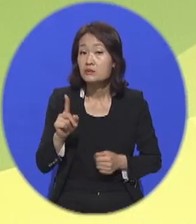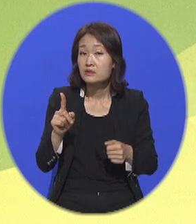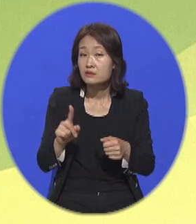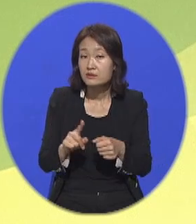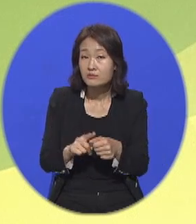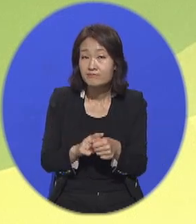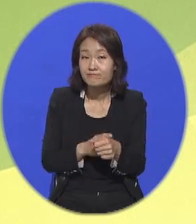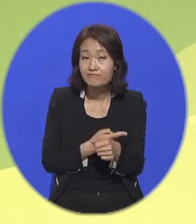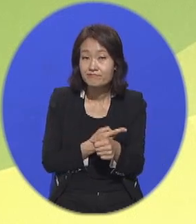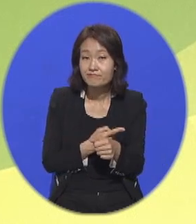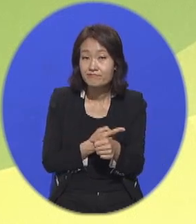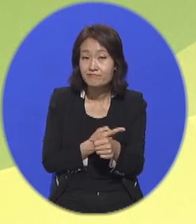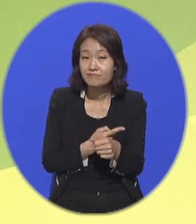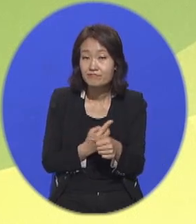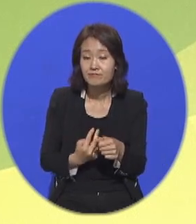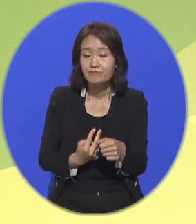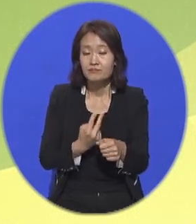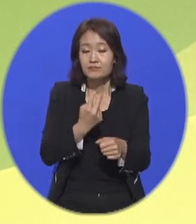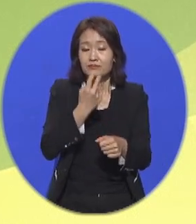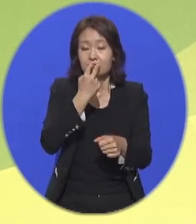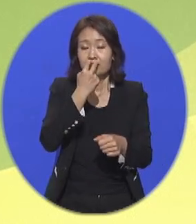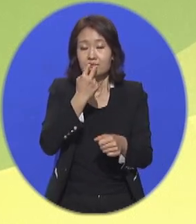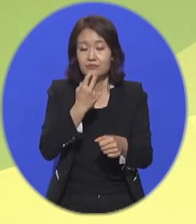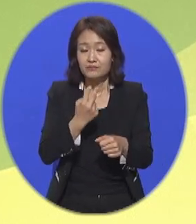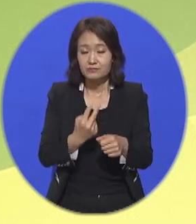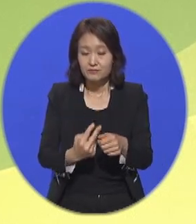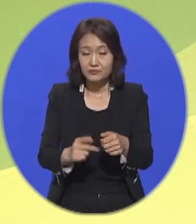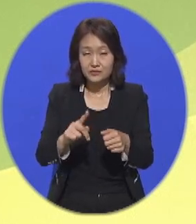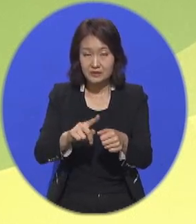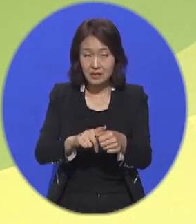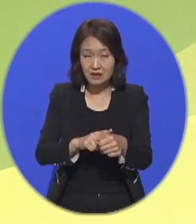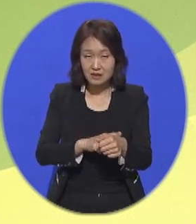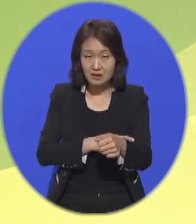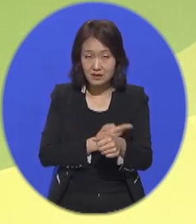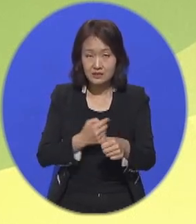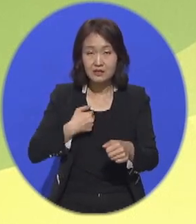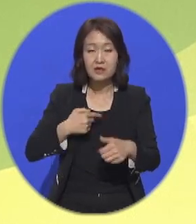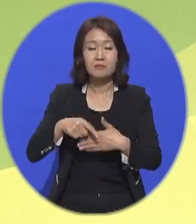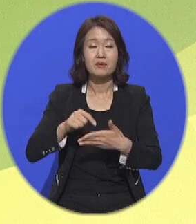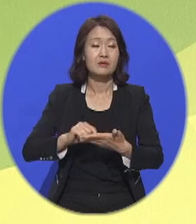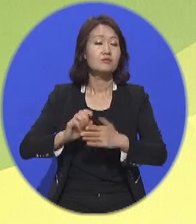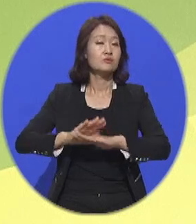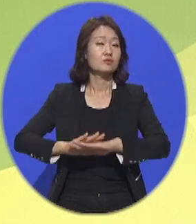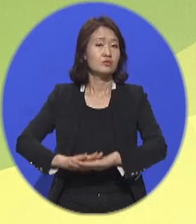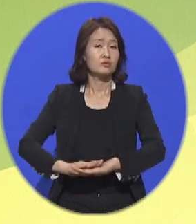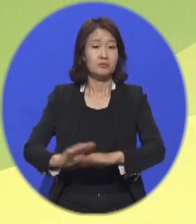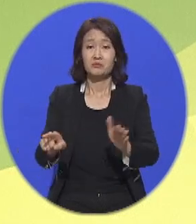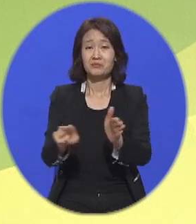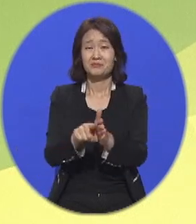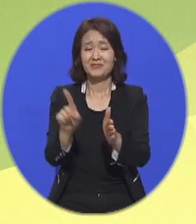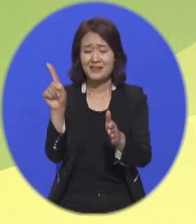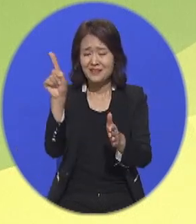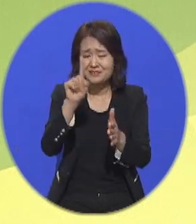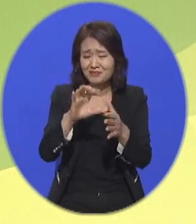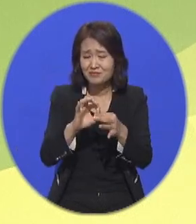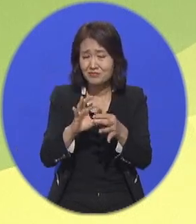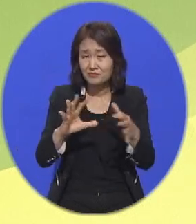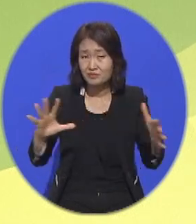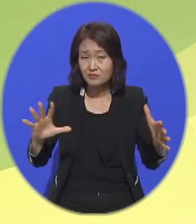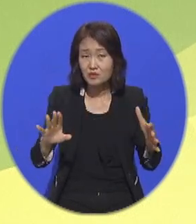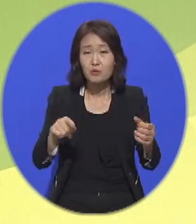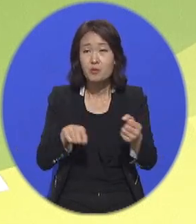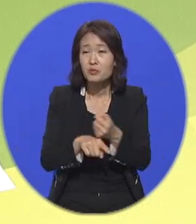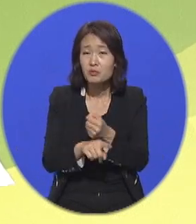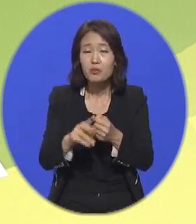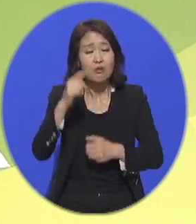바로 호흡을 통해서 우리는 내려지기도 합니다. 자, 이 호흡은 뭡니까? 종교하고 아무 관계도 없습니다. 그 어떤 신앙도